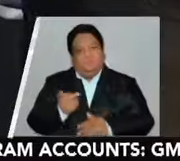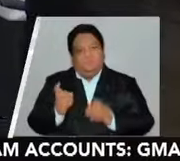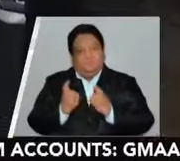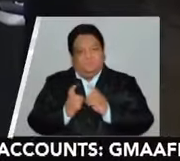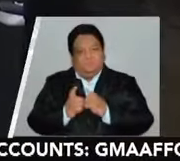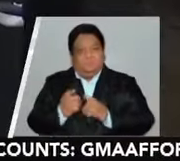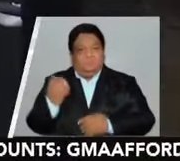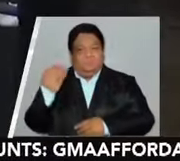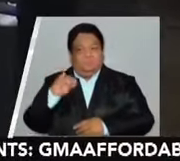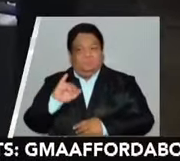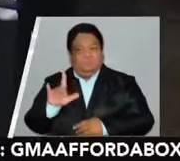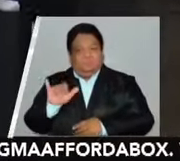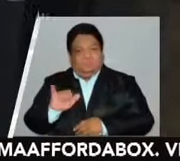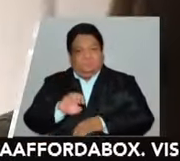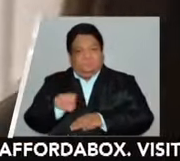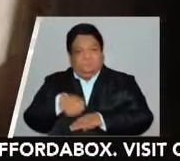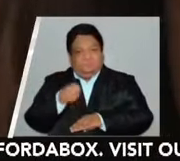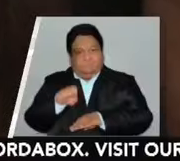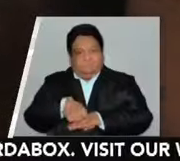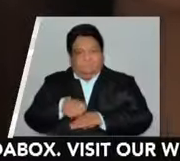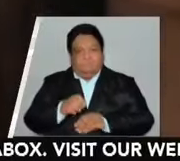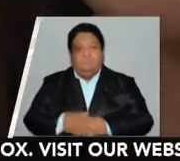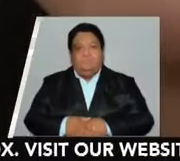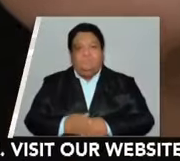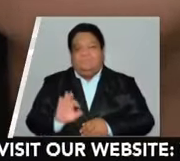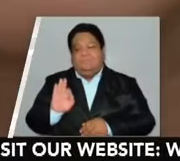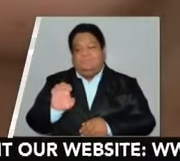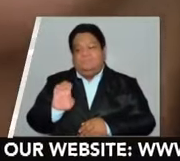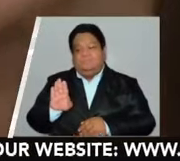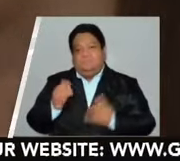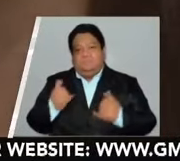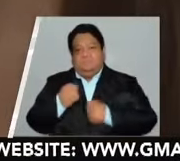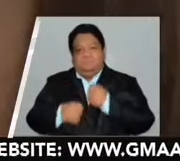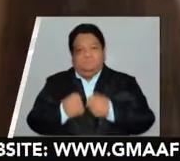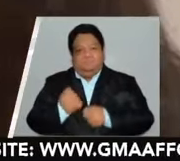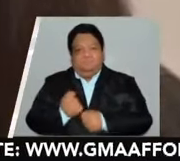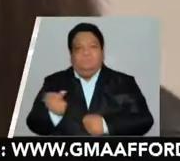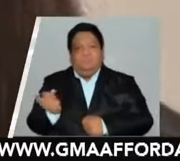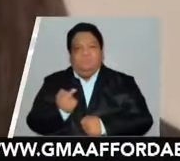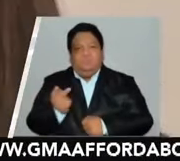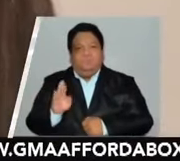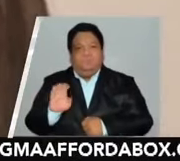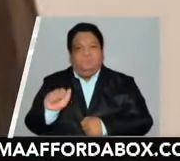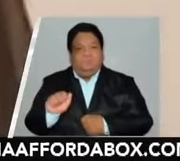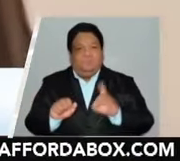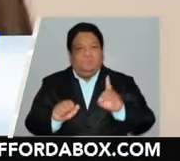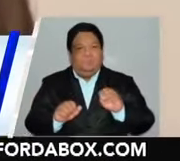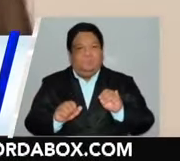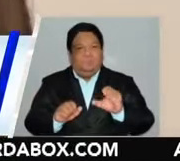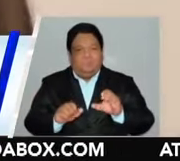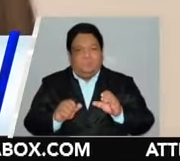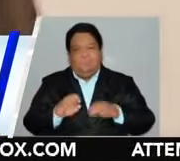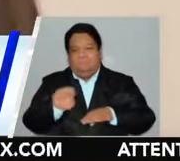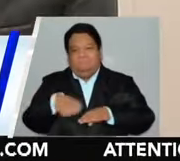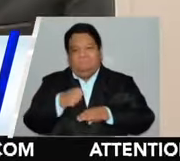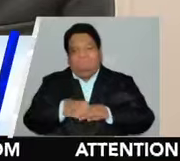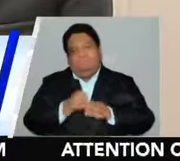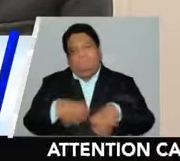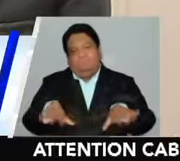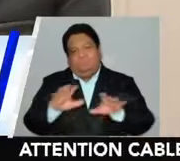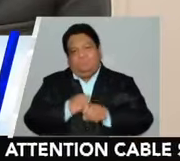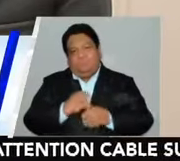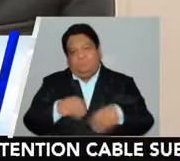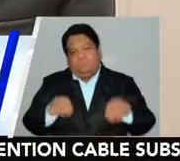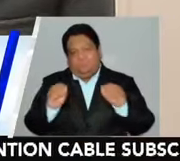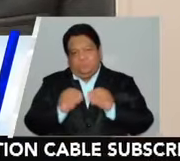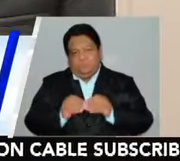engaged. February this year nang inannounce sina Bea at Dominic na tinapos na nila ang kanilang engagement. Present pa rin naman si Dom sa YouTube